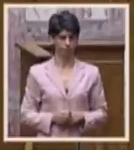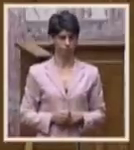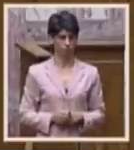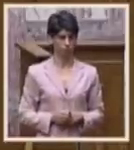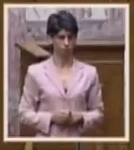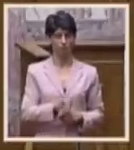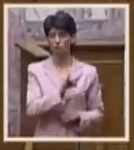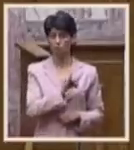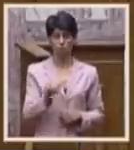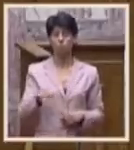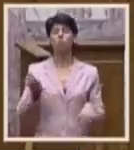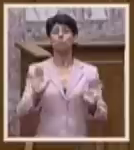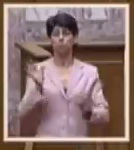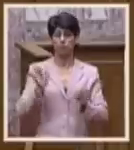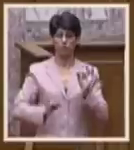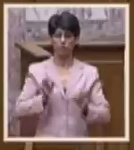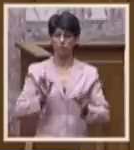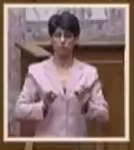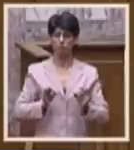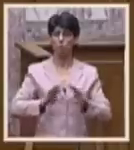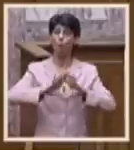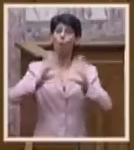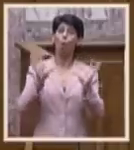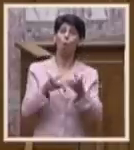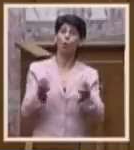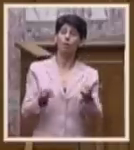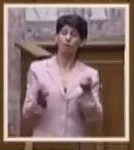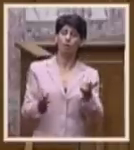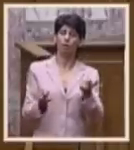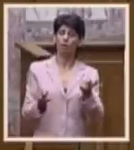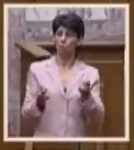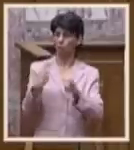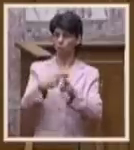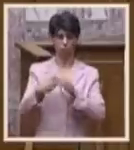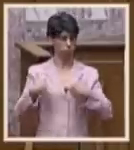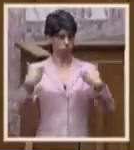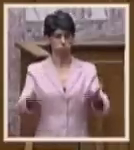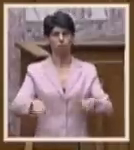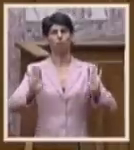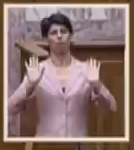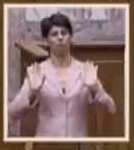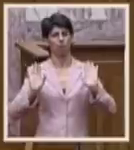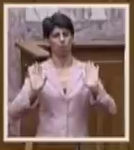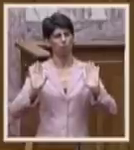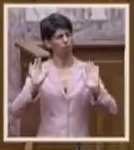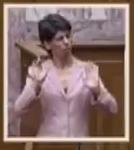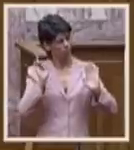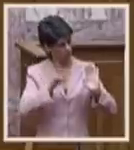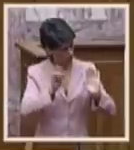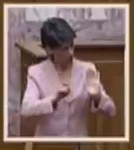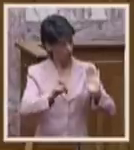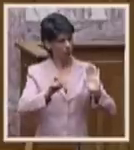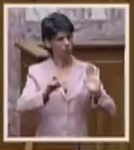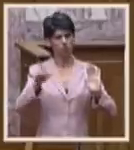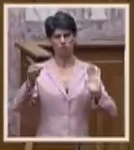να συζητάμε τις κινήσεις μας δημοσίως παρά τις φωνές, παρά τις κριτικές της αντιπολίτευσης, παρά τις